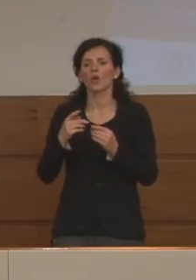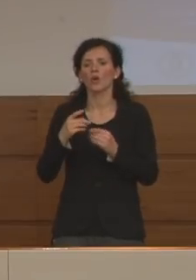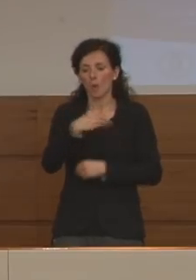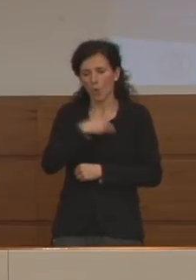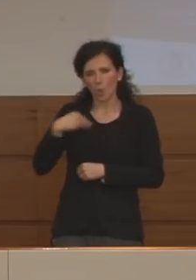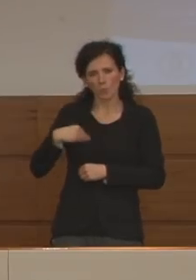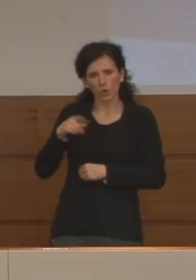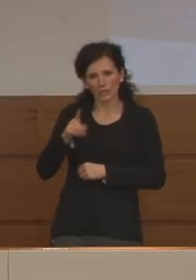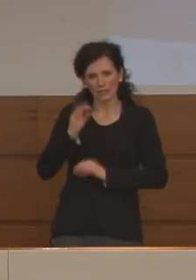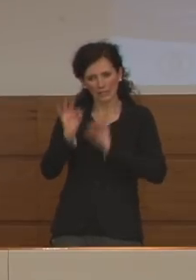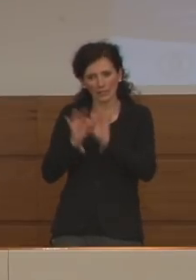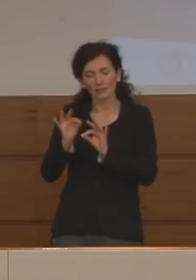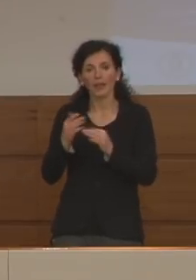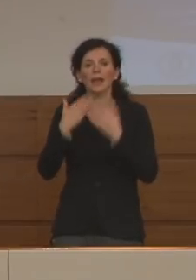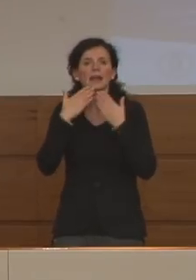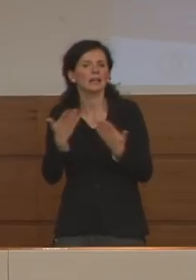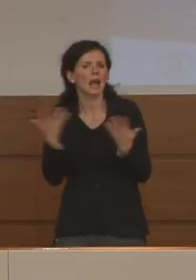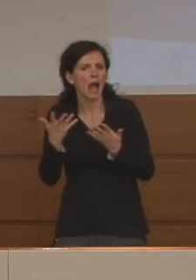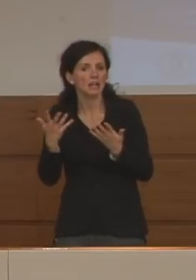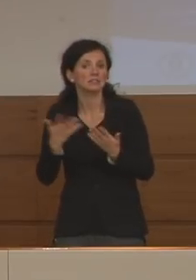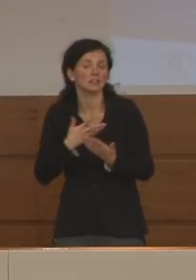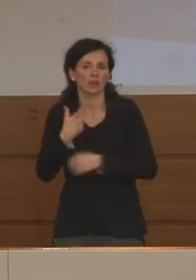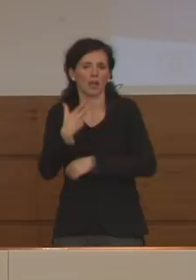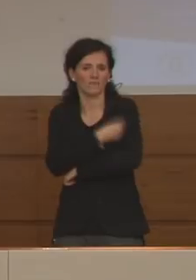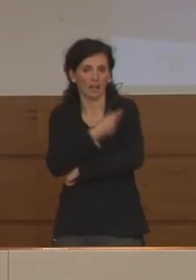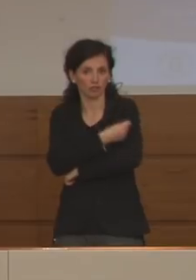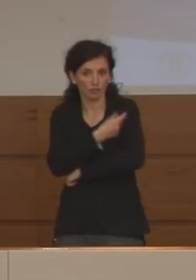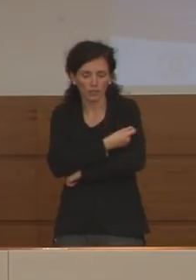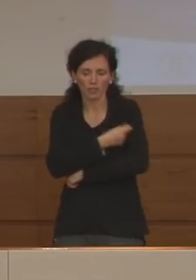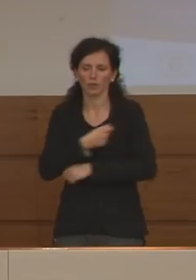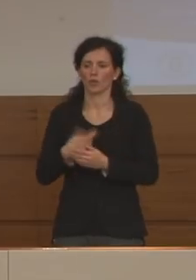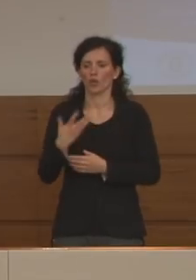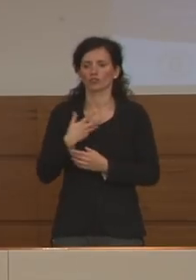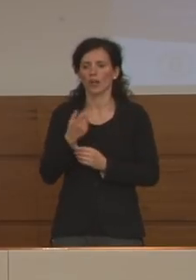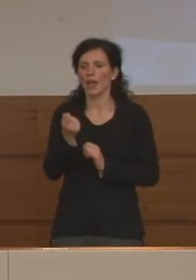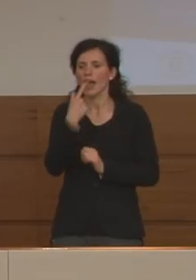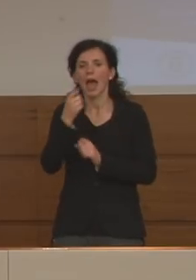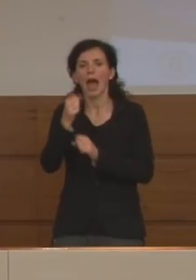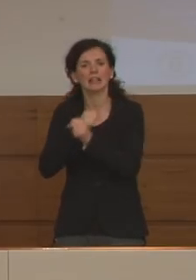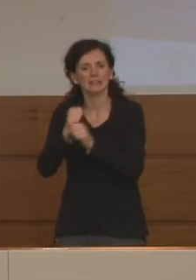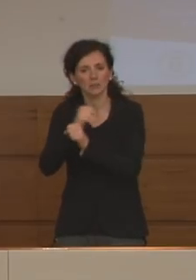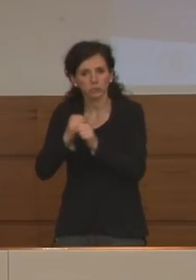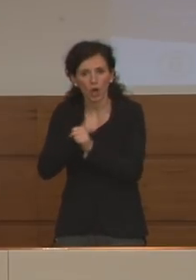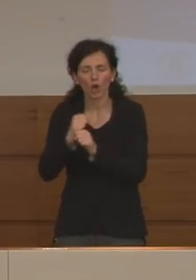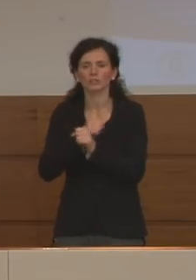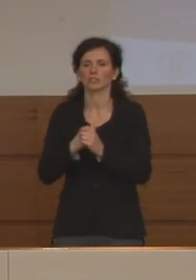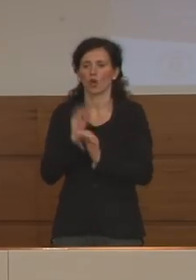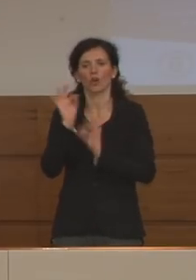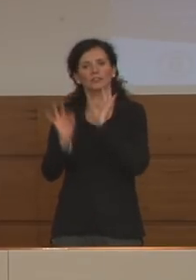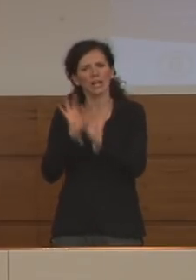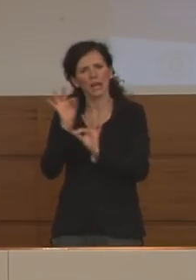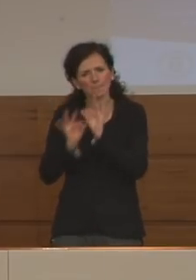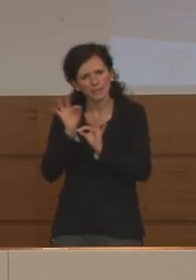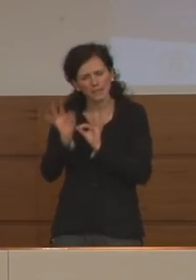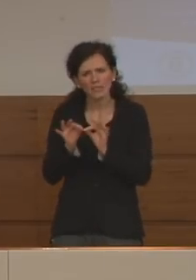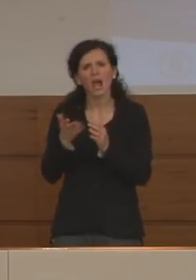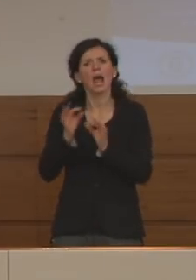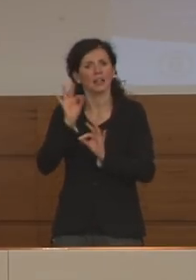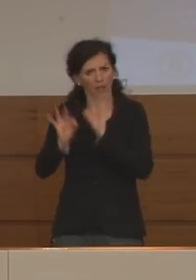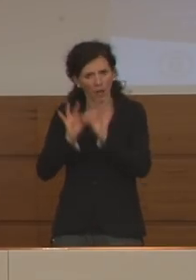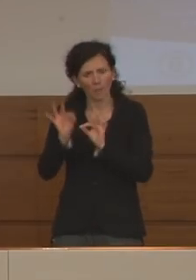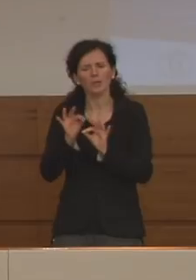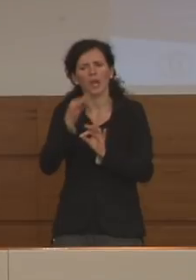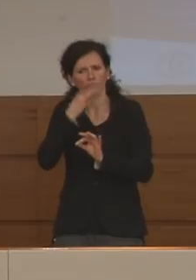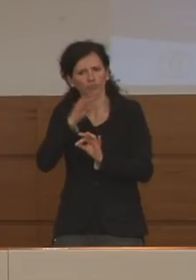i vaccini ad esempio abbiamo terapie antibiotiche abbiamo terapie che sono efficaci cosa che non abbiamo